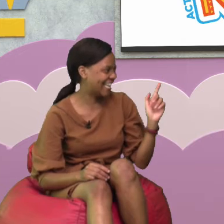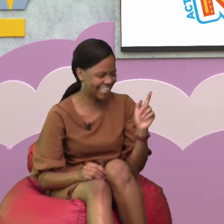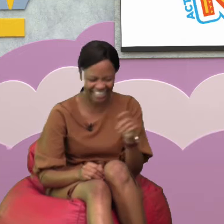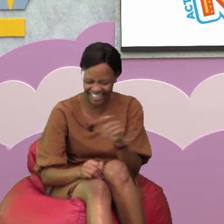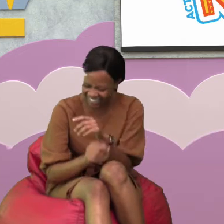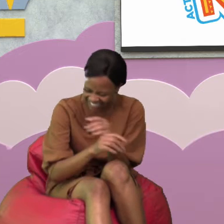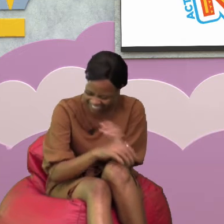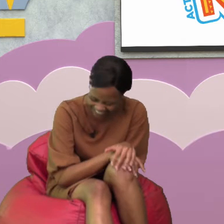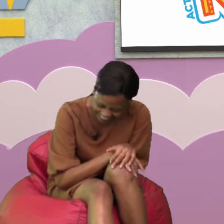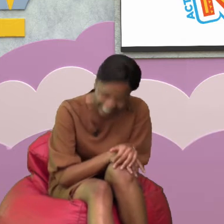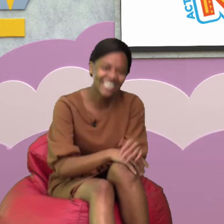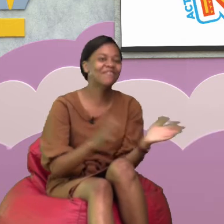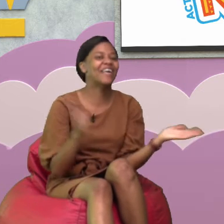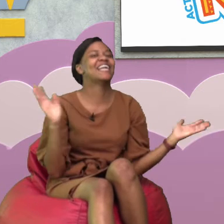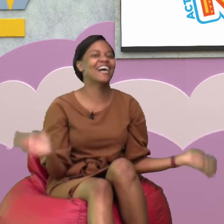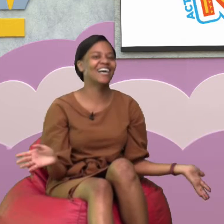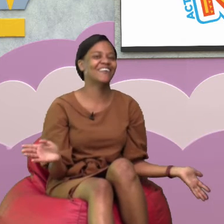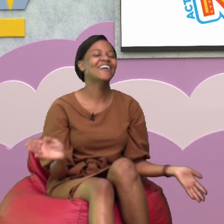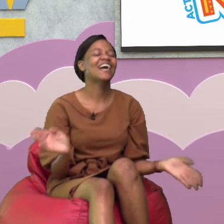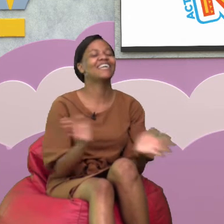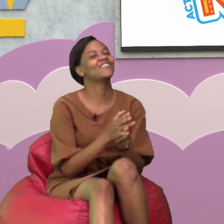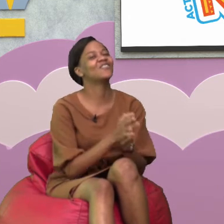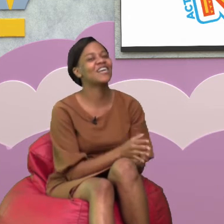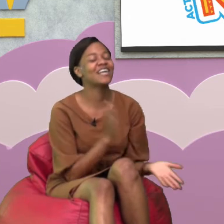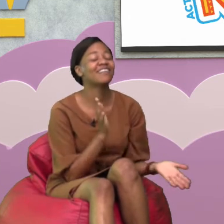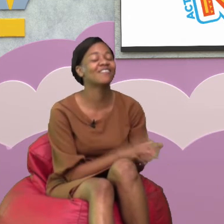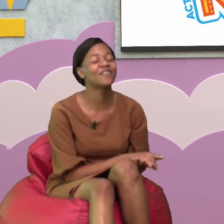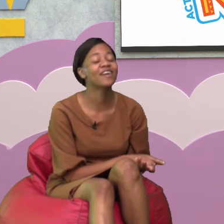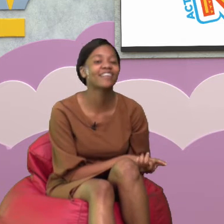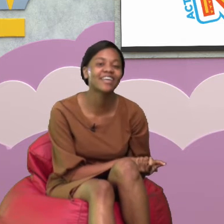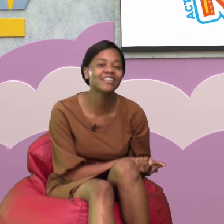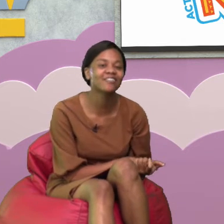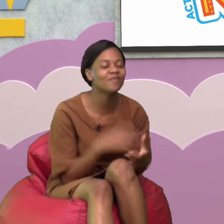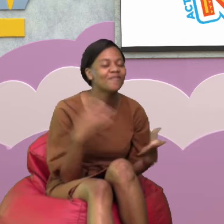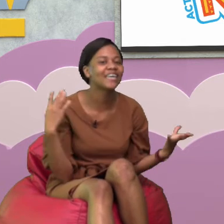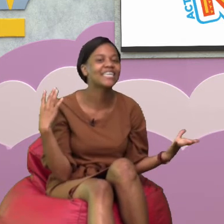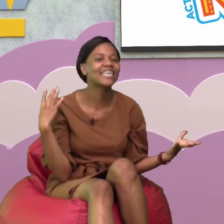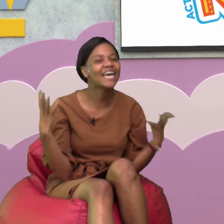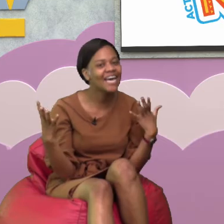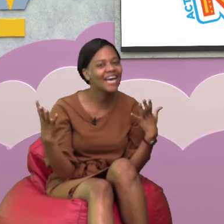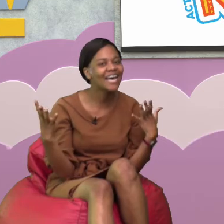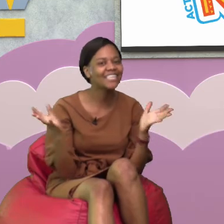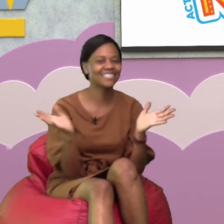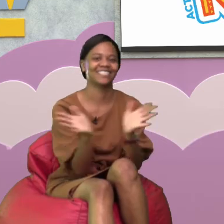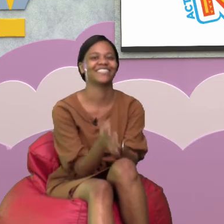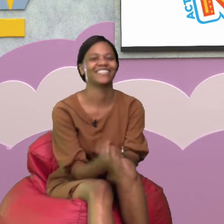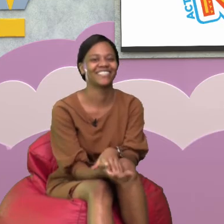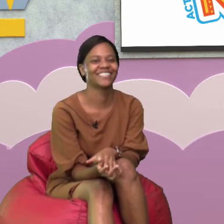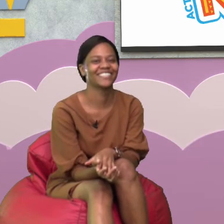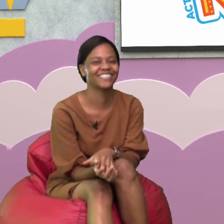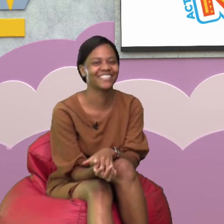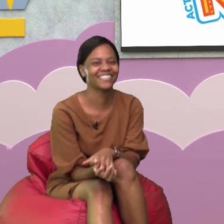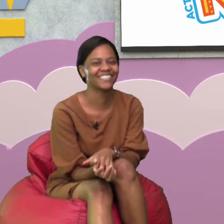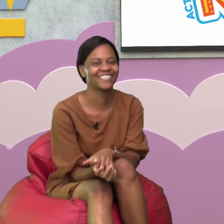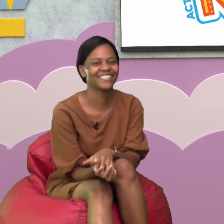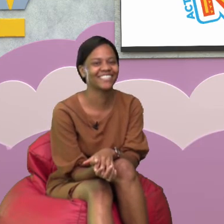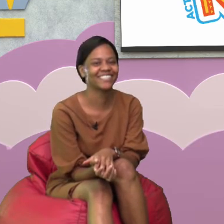Slegs. Maar nou gaan ons oor na Zoey en Zacky toe, so maak gereed. Yay!